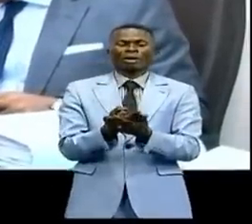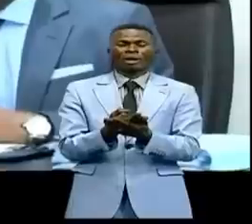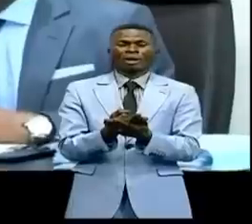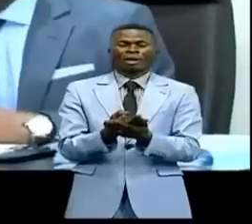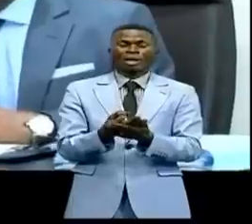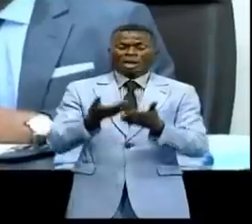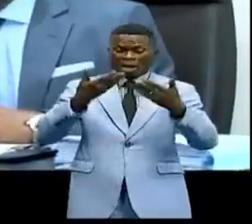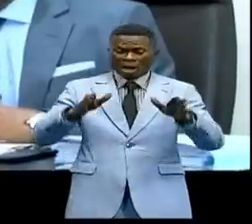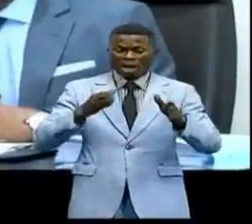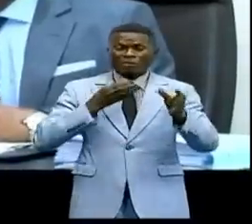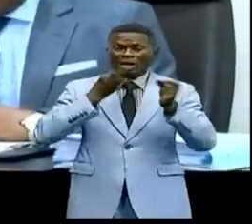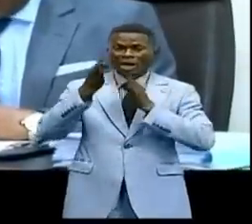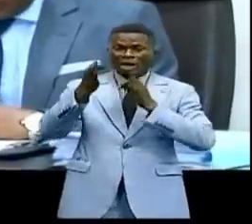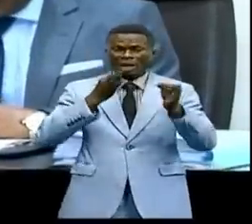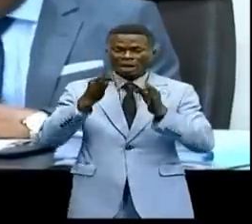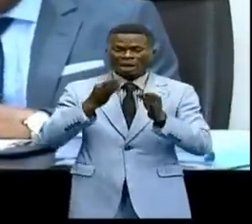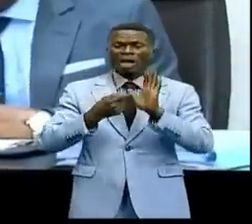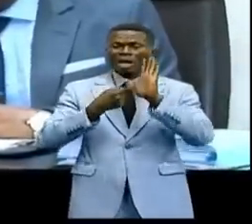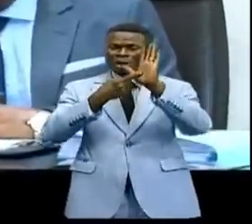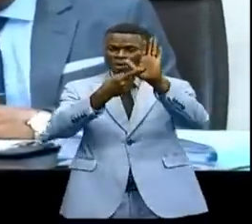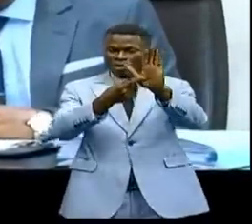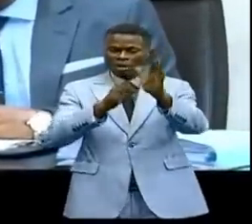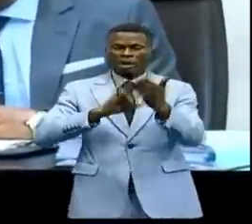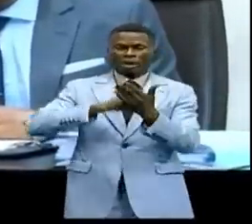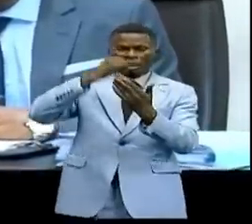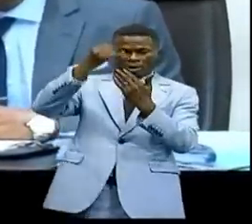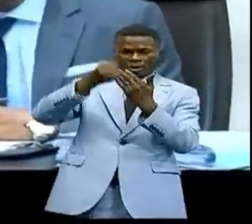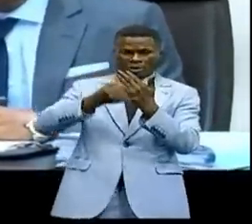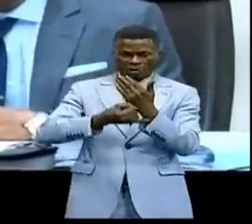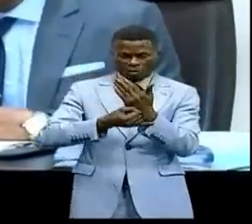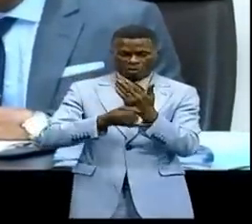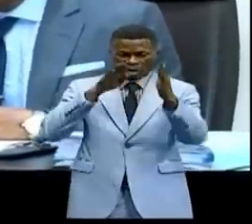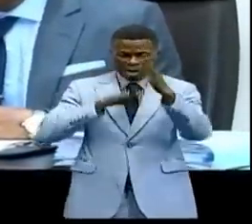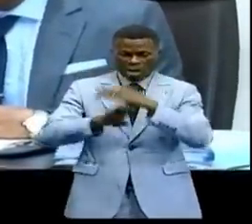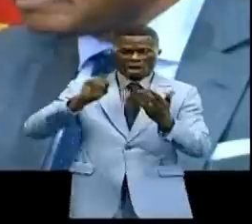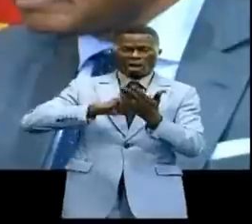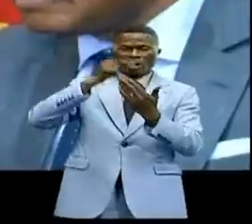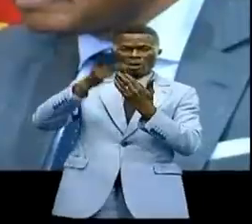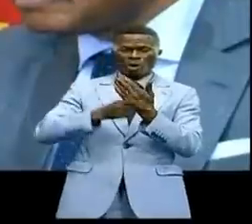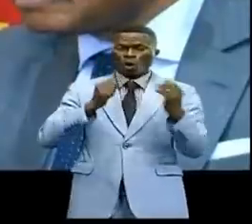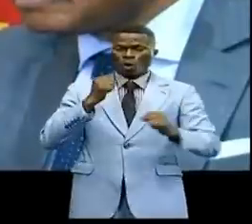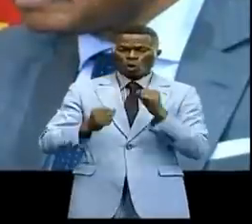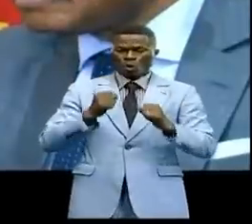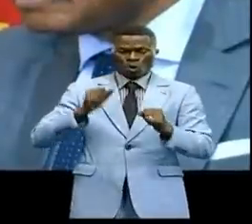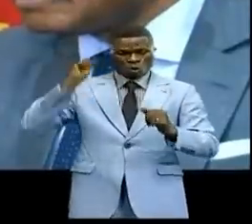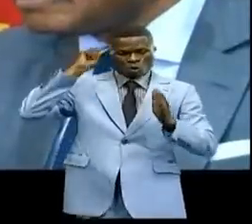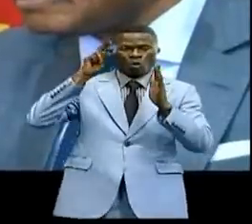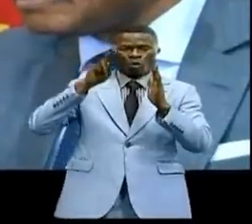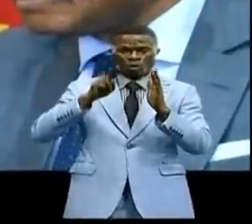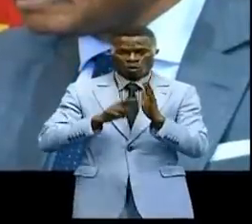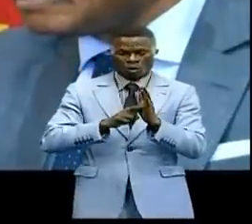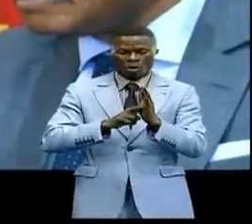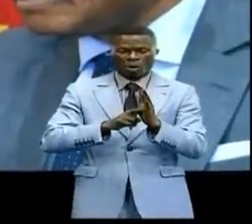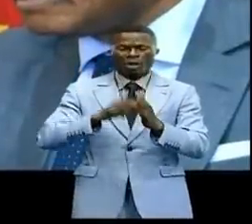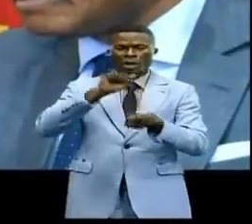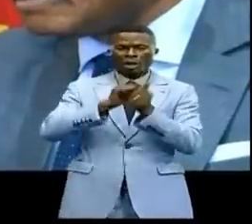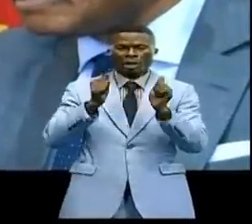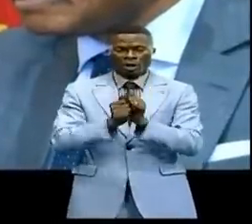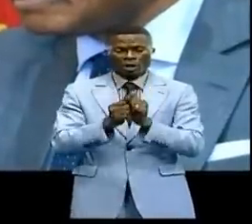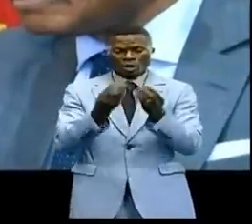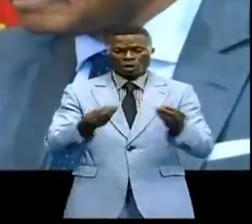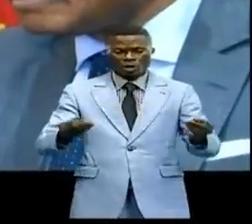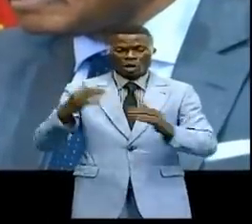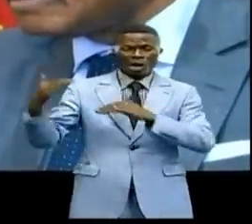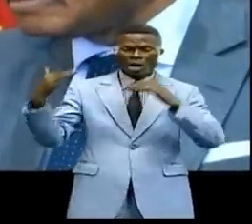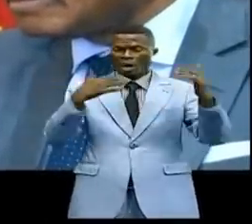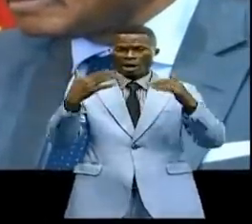son exposé en présentant ces projets qui rentrent dans le cadre des efforts du gouvernement à contenir les conséquences de la